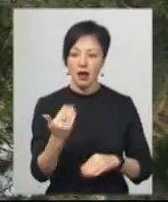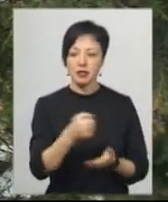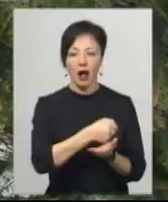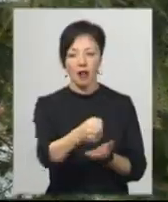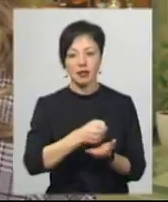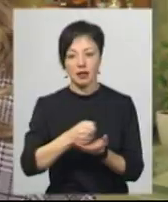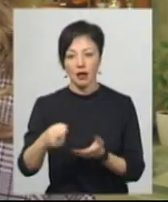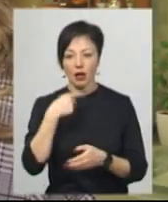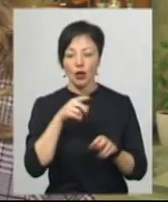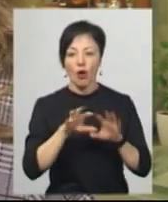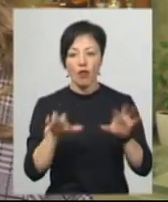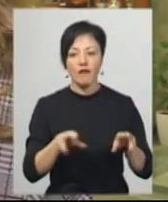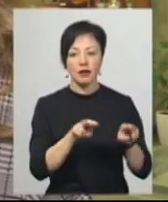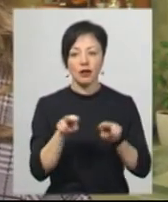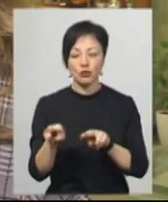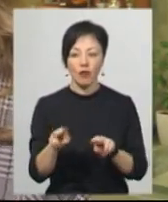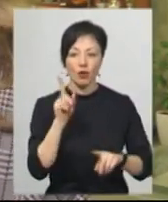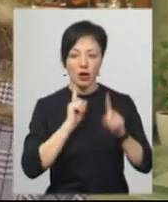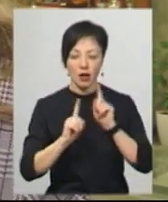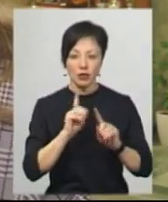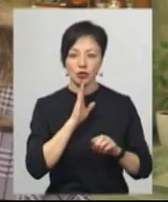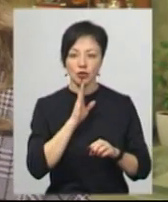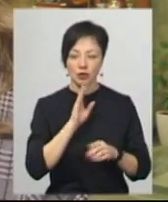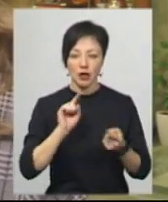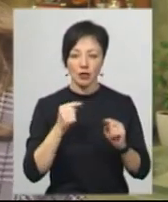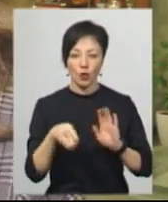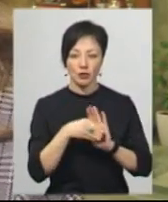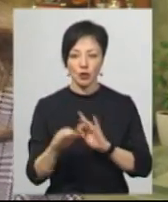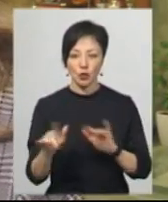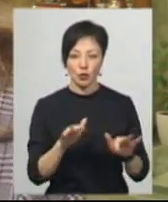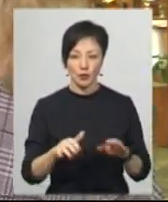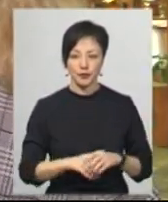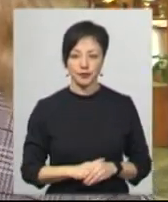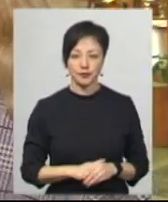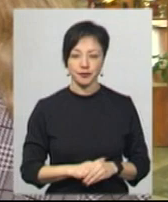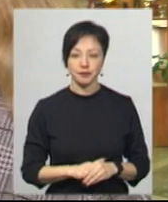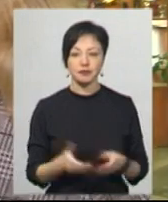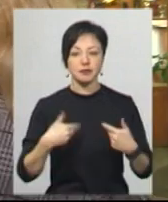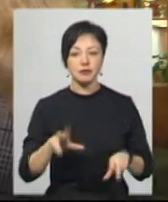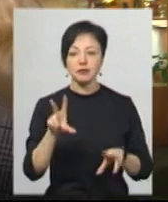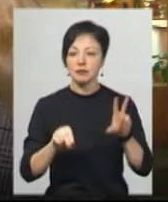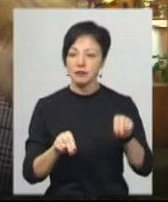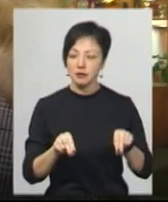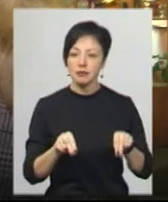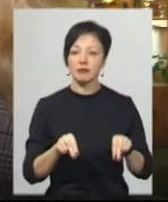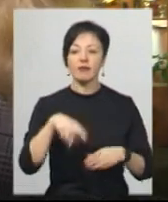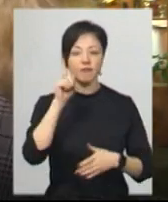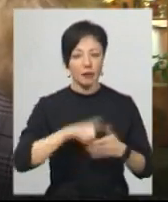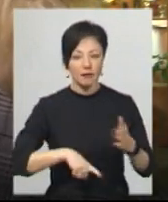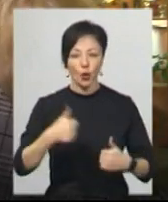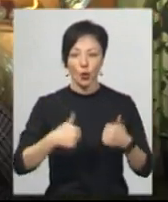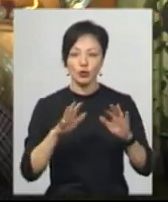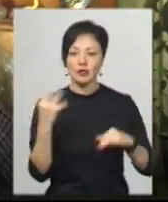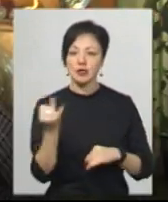каже голова наглядової ради громадської організації «Жіночий антикорупційний рух» Олена Покотило. Ми сподіваємося і переконані, що конкурс